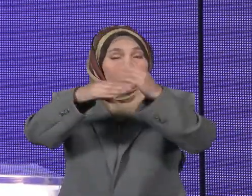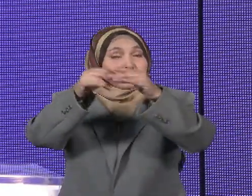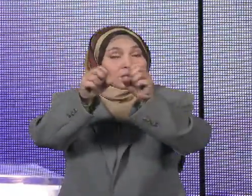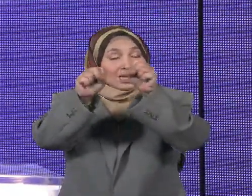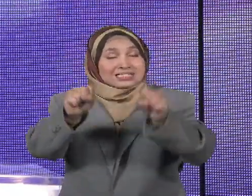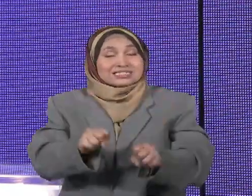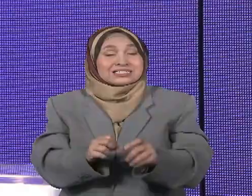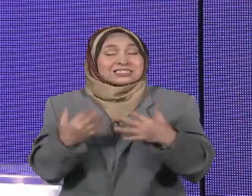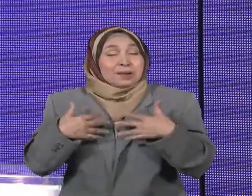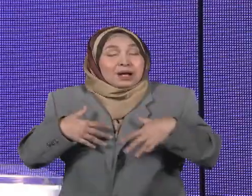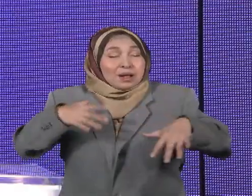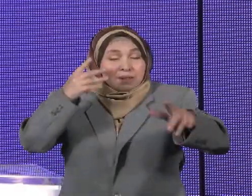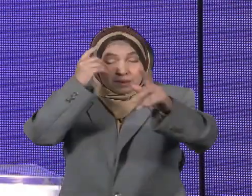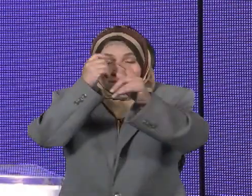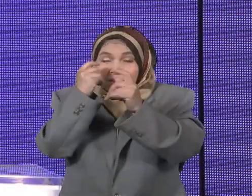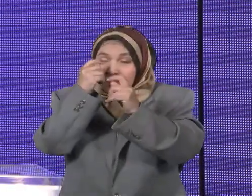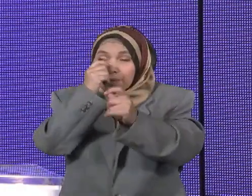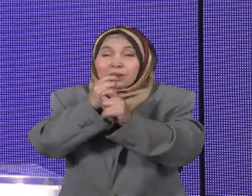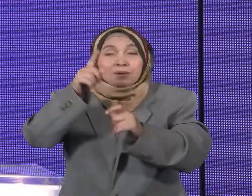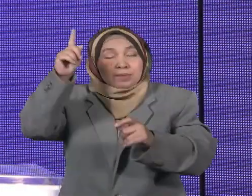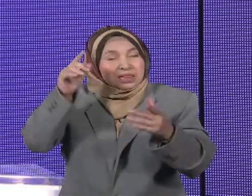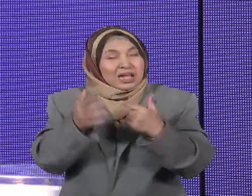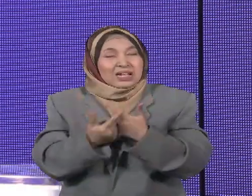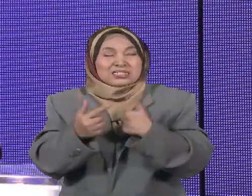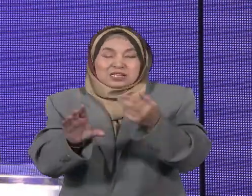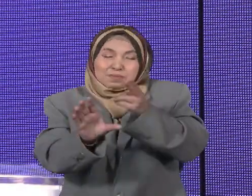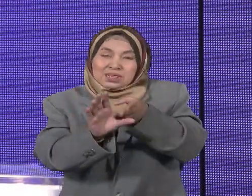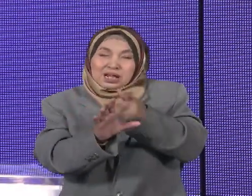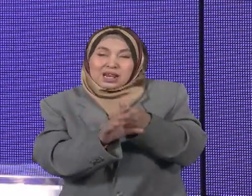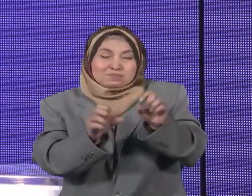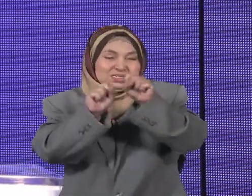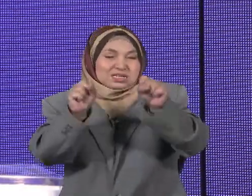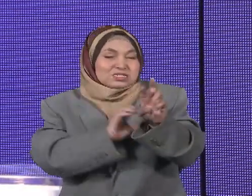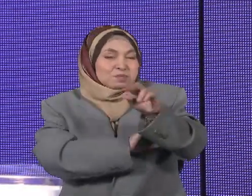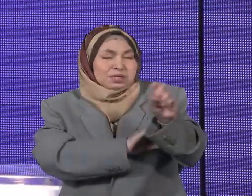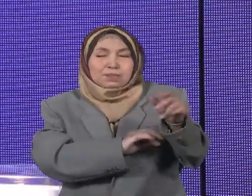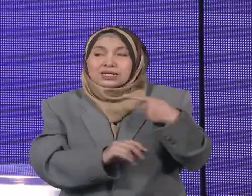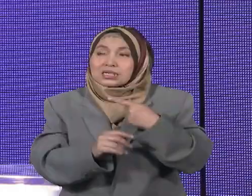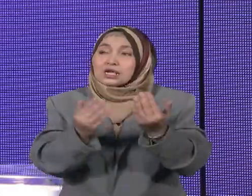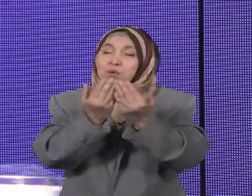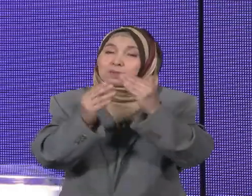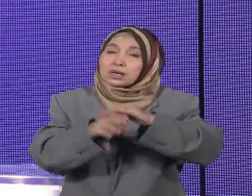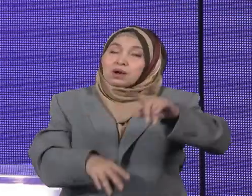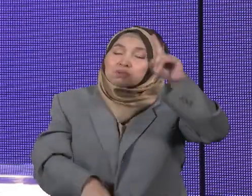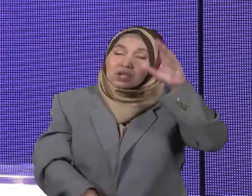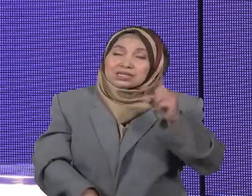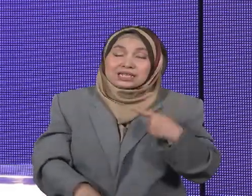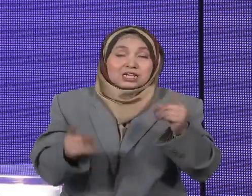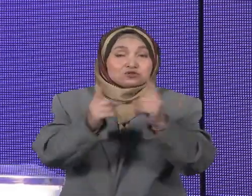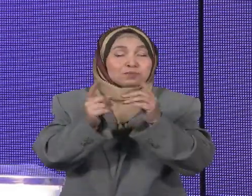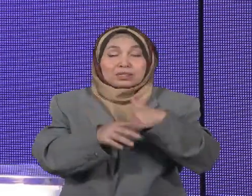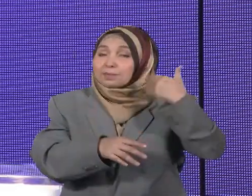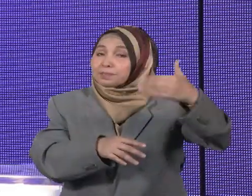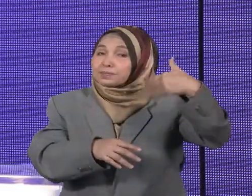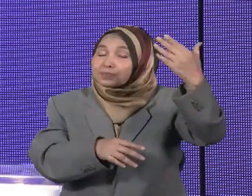takwa daripada terlibat dengan sistem riba dalam kehidupan. Dan kita doa pada Allah SWT, kita bertemu lagi dalam episod akan